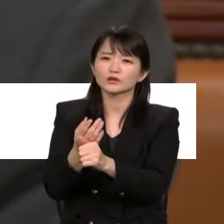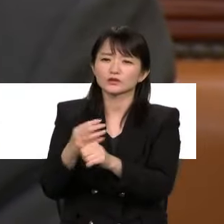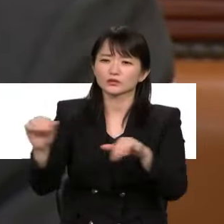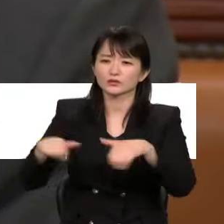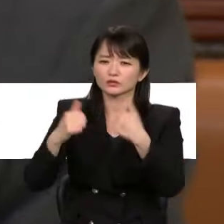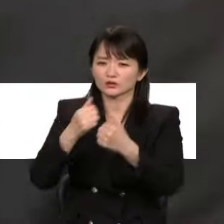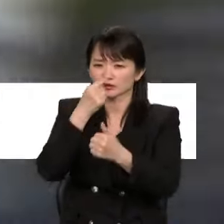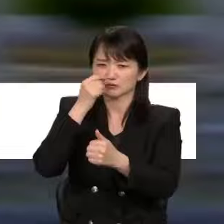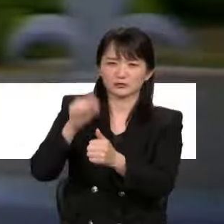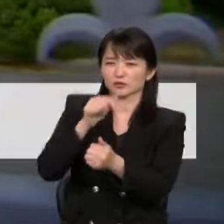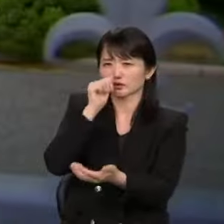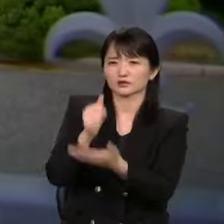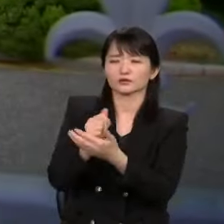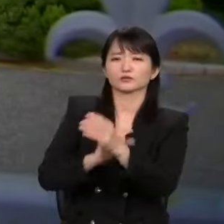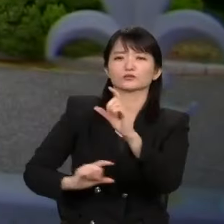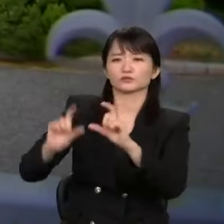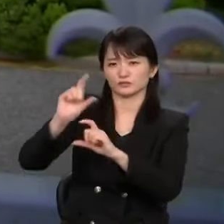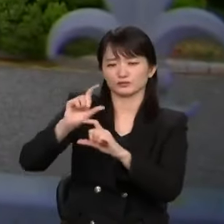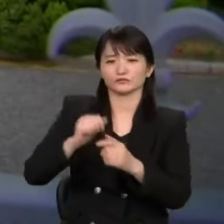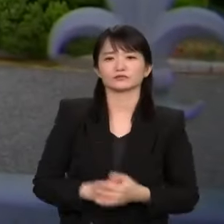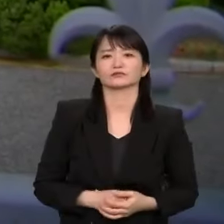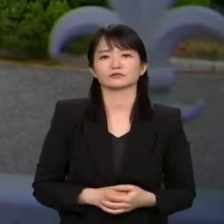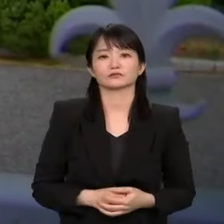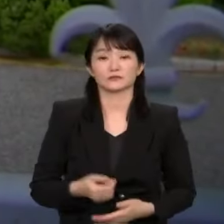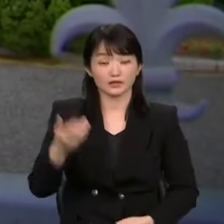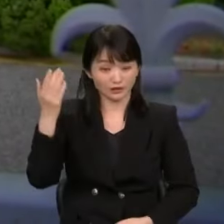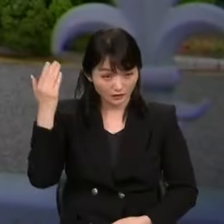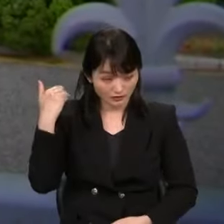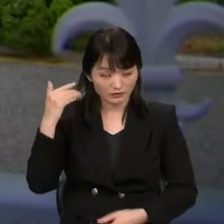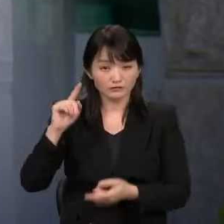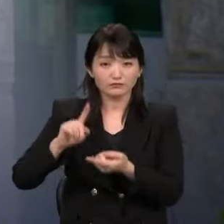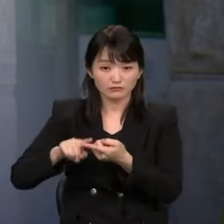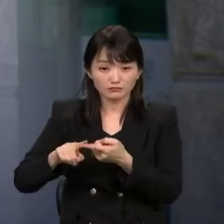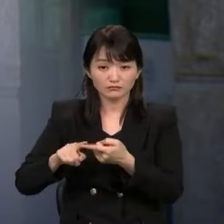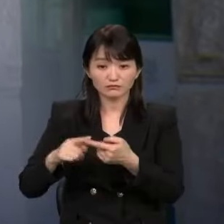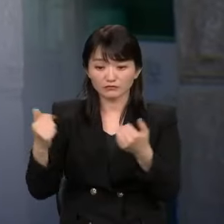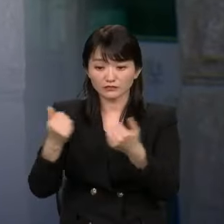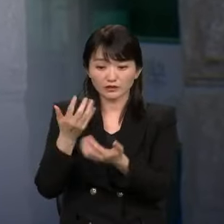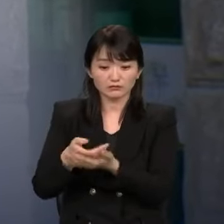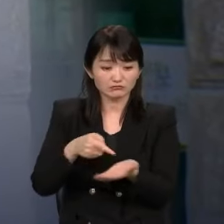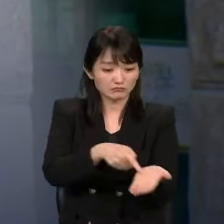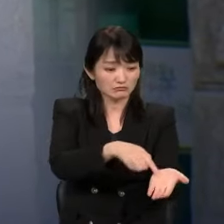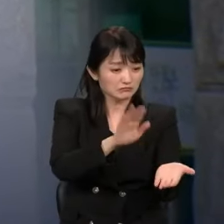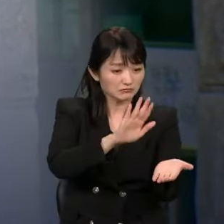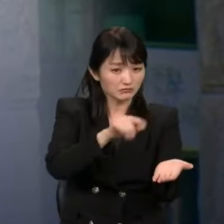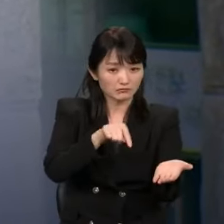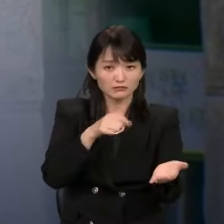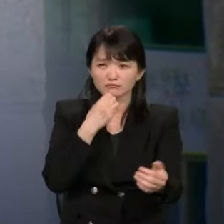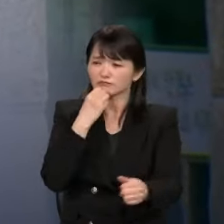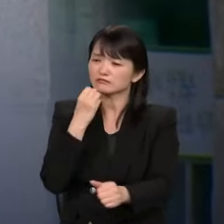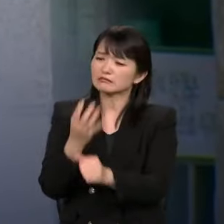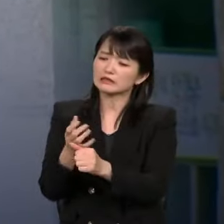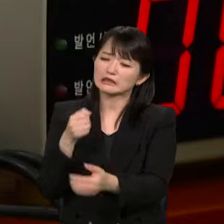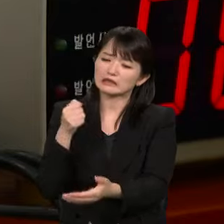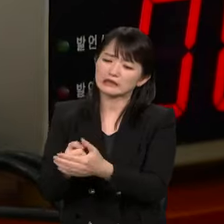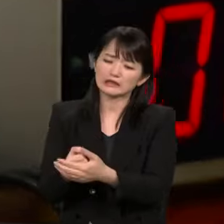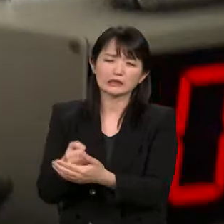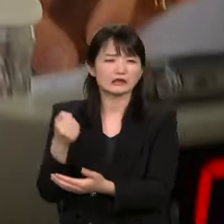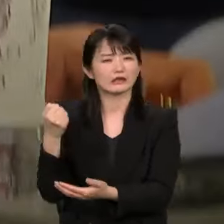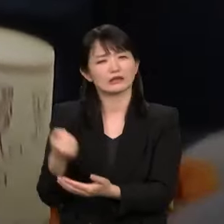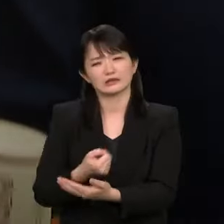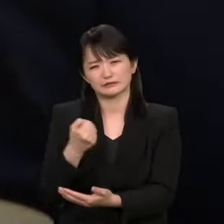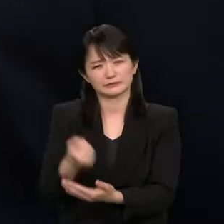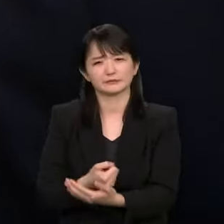추가하겠다고 밝혔습니다. 감사원은 그동안 관례로 존중되어온 회의록이 미제출된 것만으로 고발을 의결한 것은 유감이라고